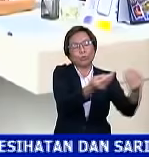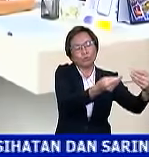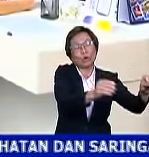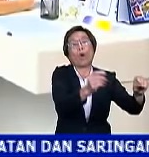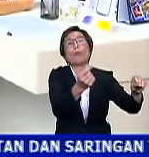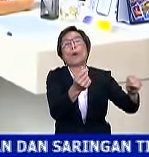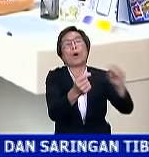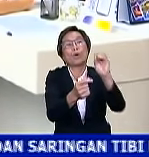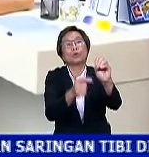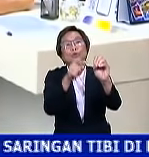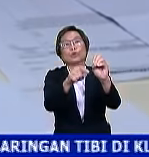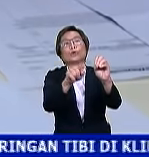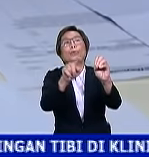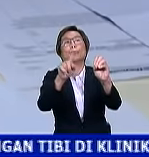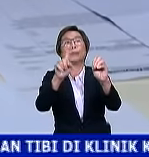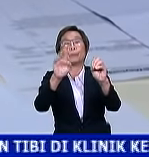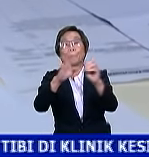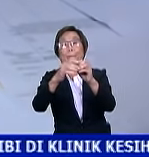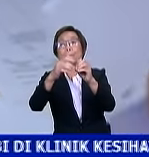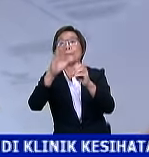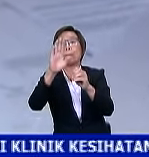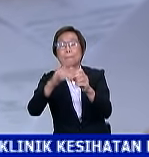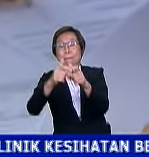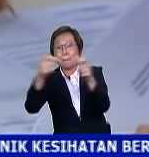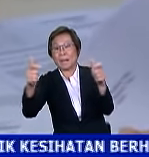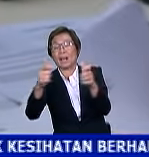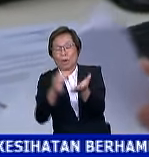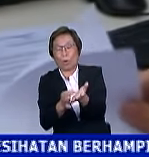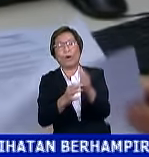harga 0.2 Bitcoin bersamaan